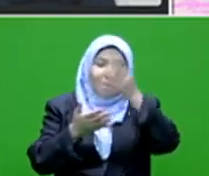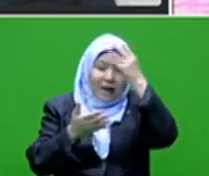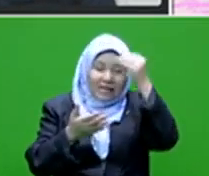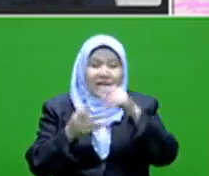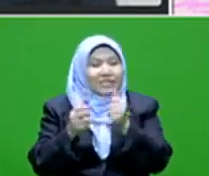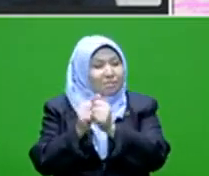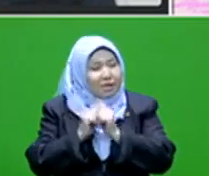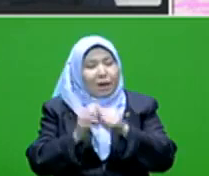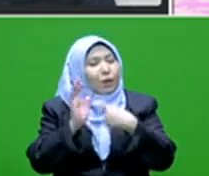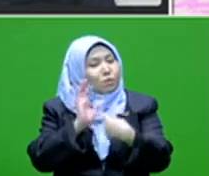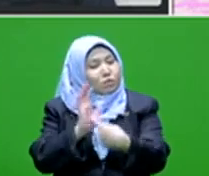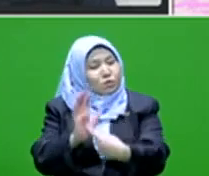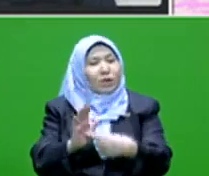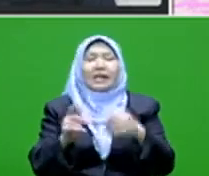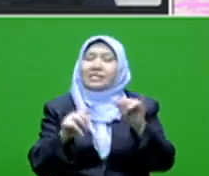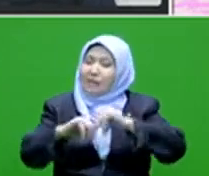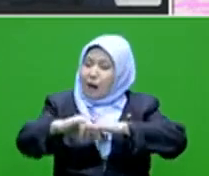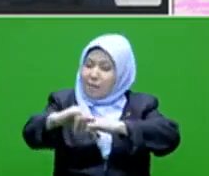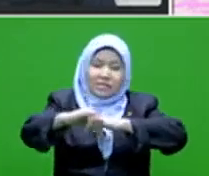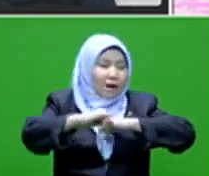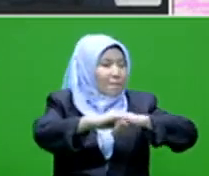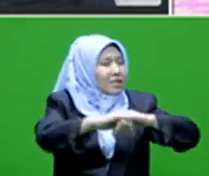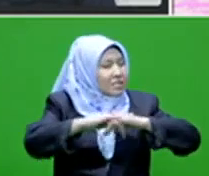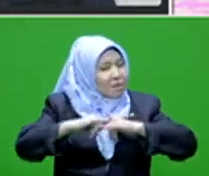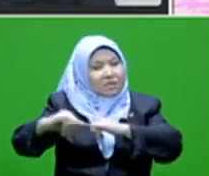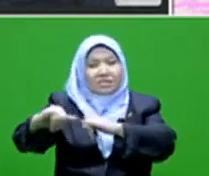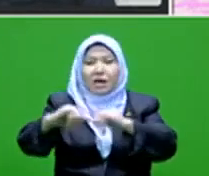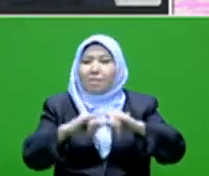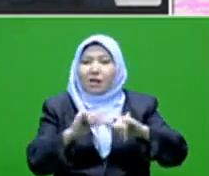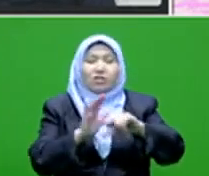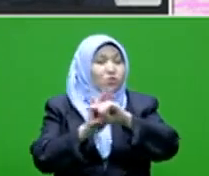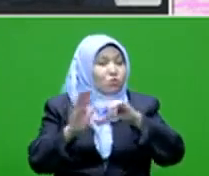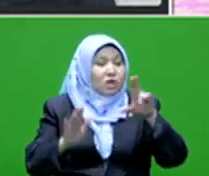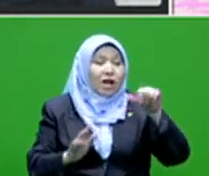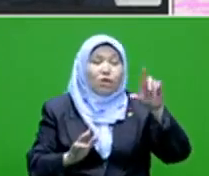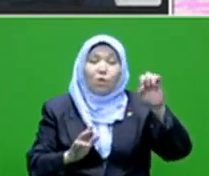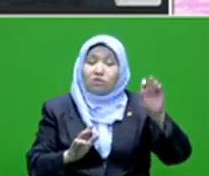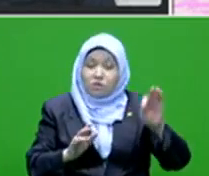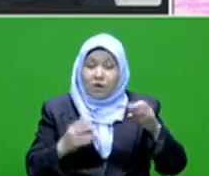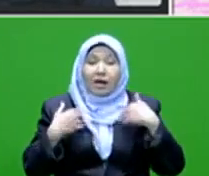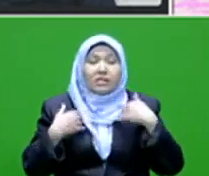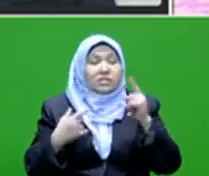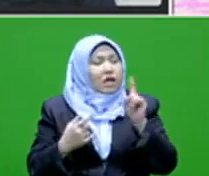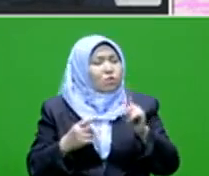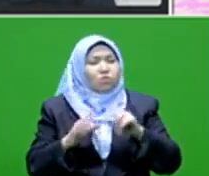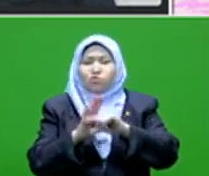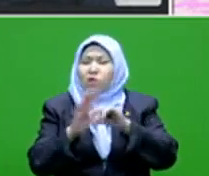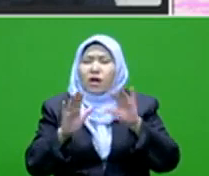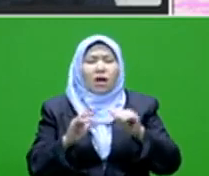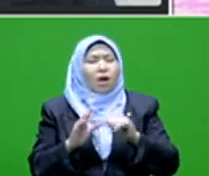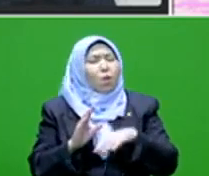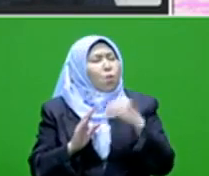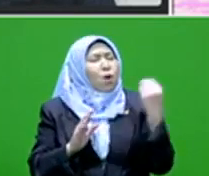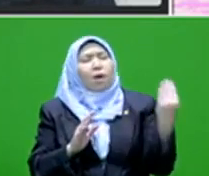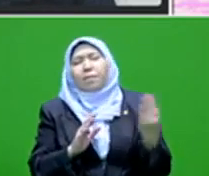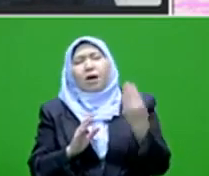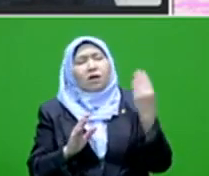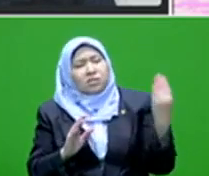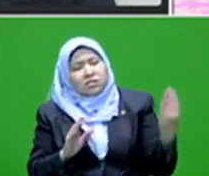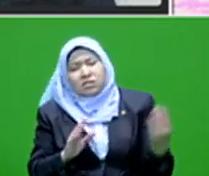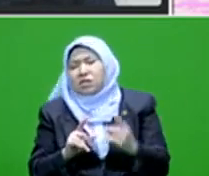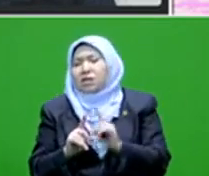sama. Sama-sama kita belajar. Surah Yusuf adalah satu surah yang luar biasa. Dan sepatutnya surah Yusuf